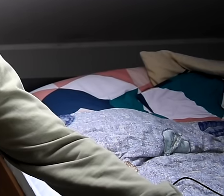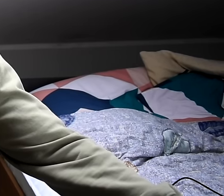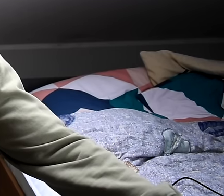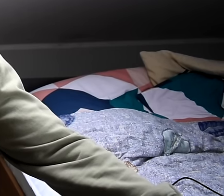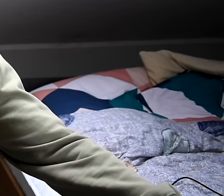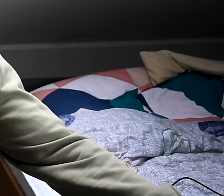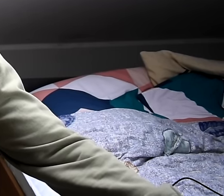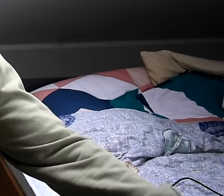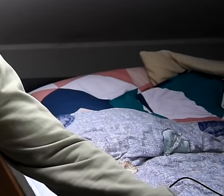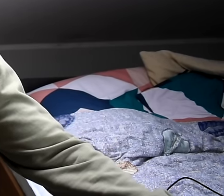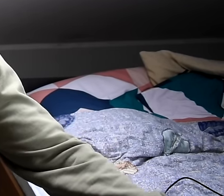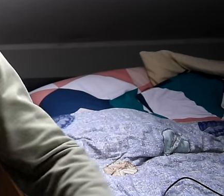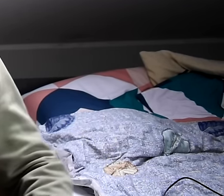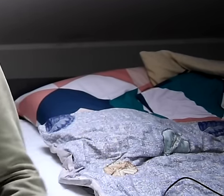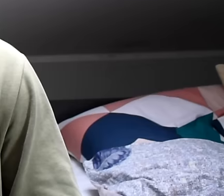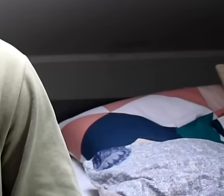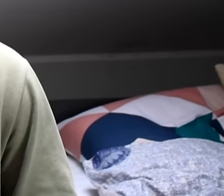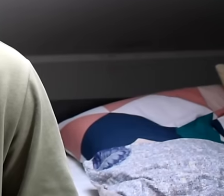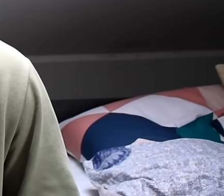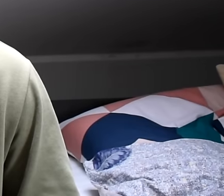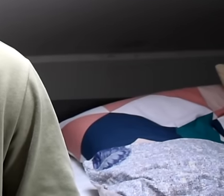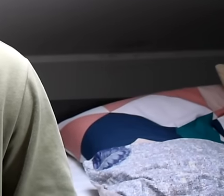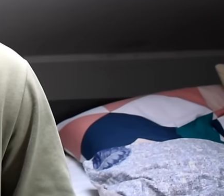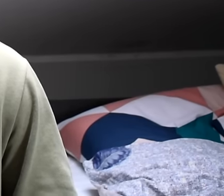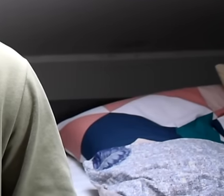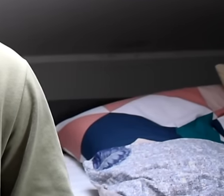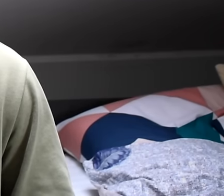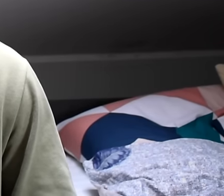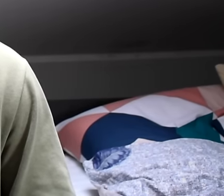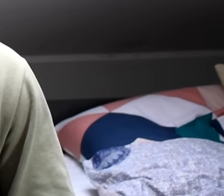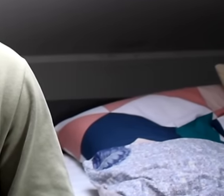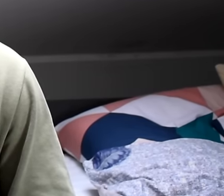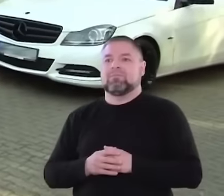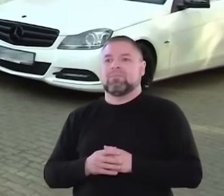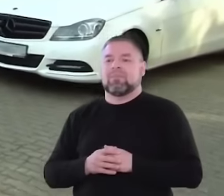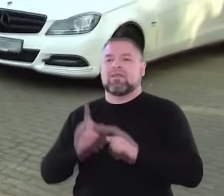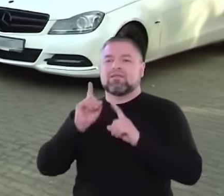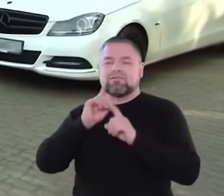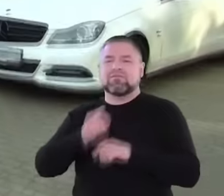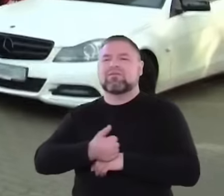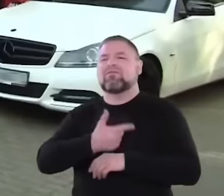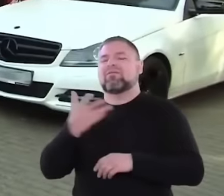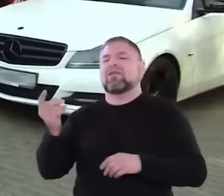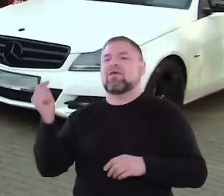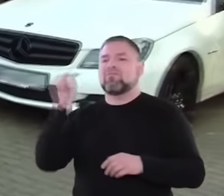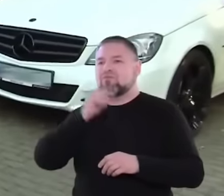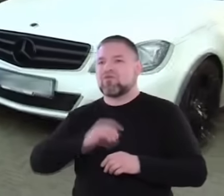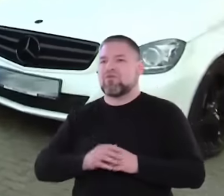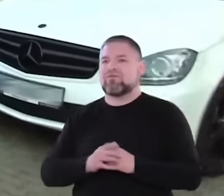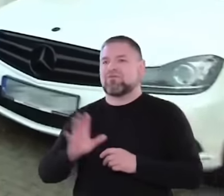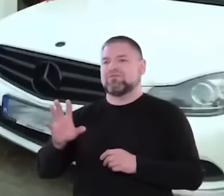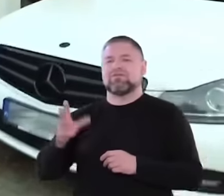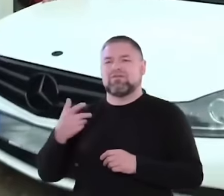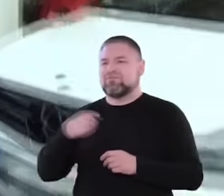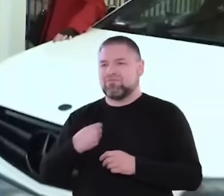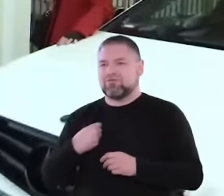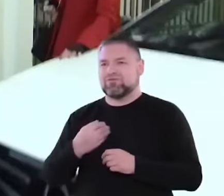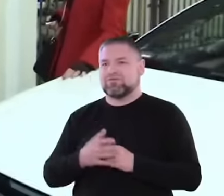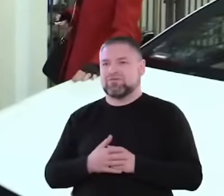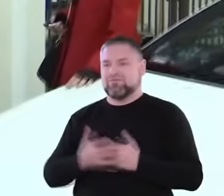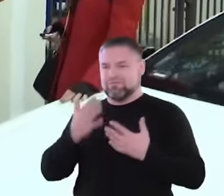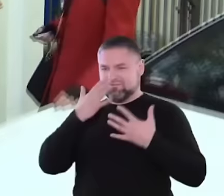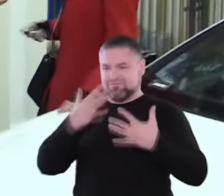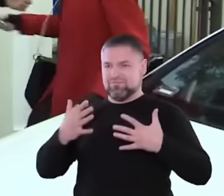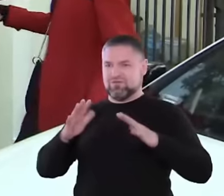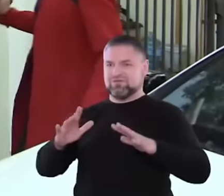jego Martusia, tak? Martusia tu wbiła, nie? I zaczęła ją wąchać, bo wiedziała, że sparzy by ci śmierdzą. Trafię. Słuchaj, nie pożałujesz tego. Przecież poszła ci